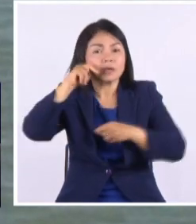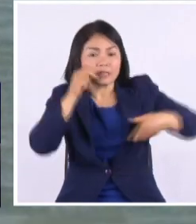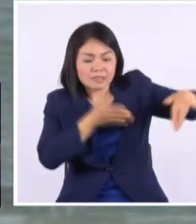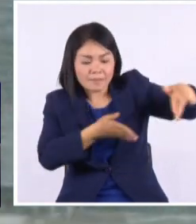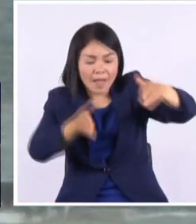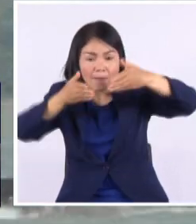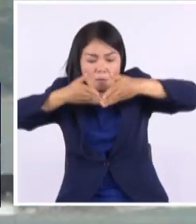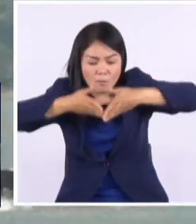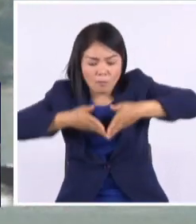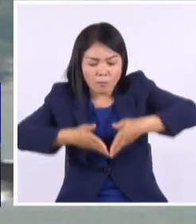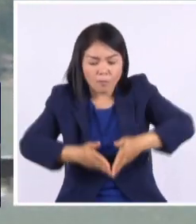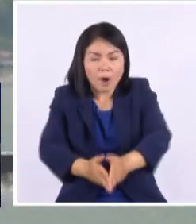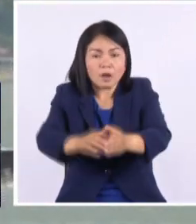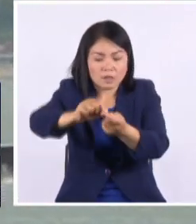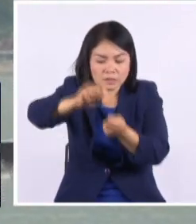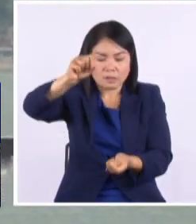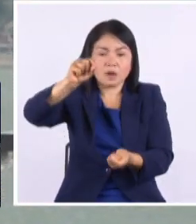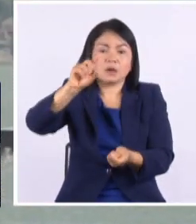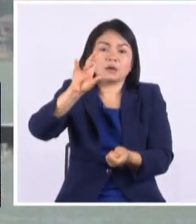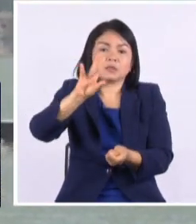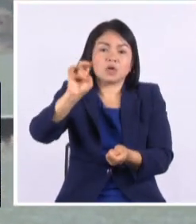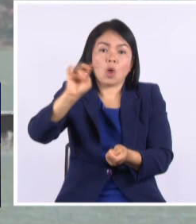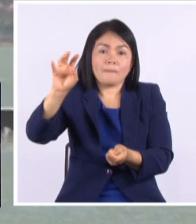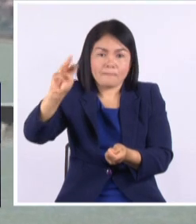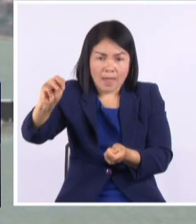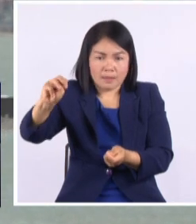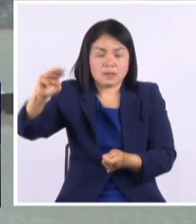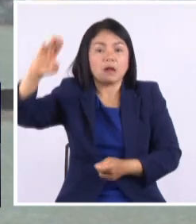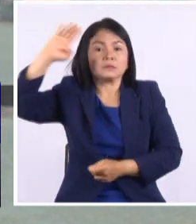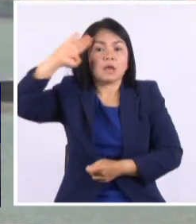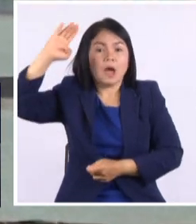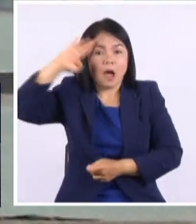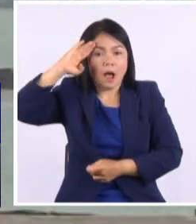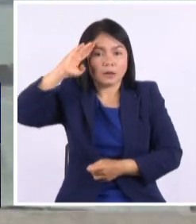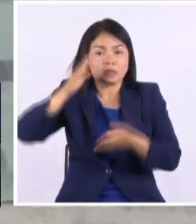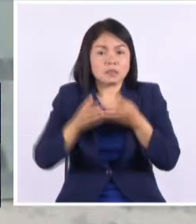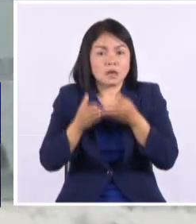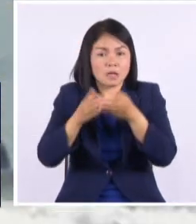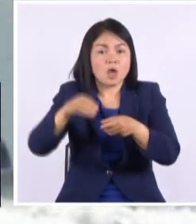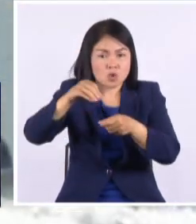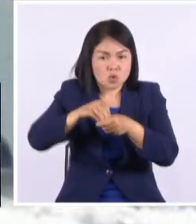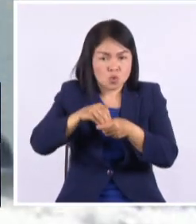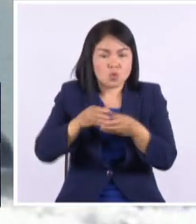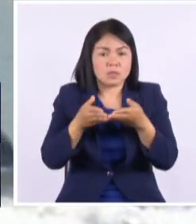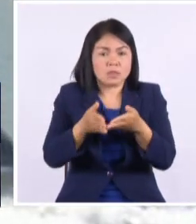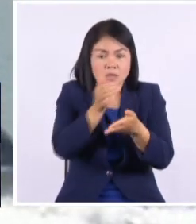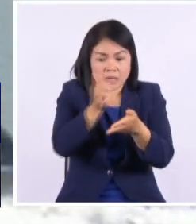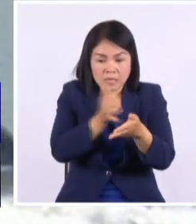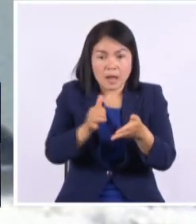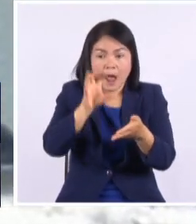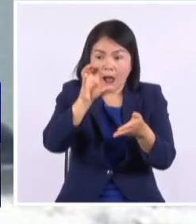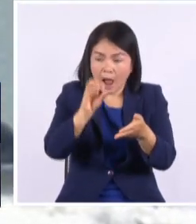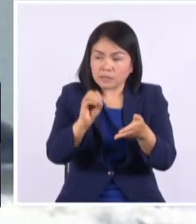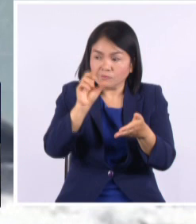ลึกประมาณ 700เมตรขณะที่กระทรวงกลาโหมของอินโดนีเซียกับระบุว่ามีฐานเรืออยู่บนเรือลำนี้ประมาณ 53นาย